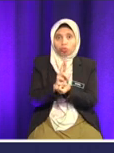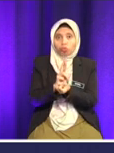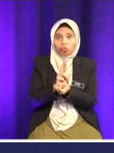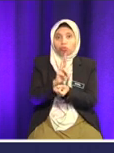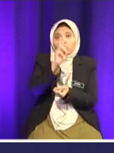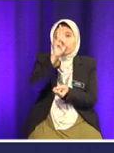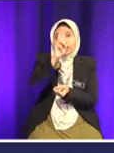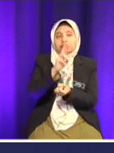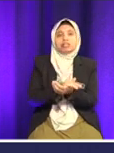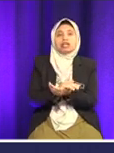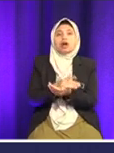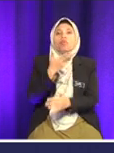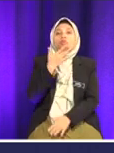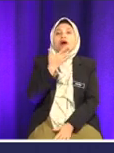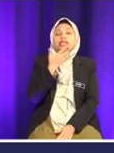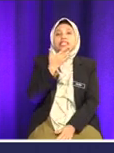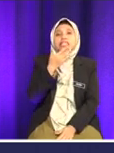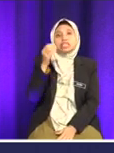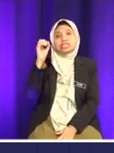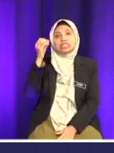saya yang berwarna